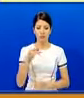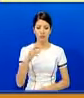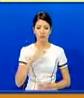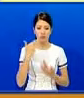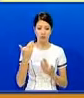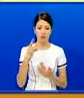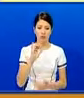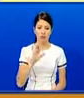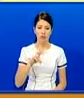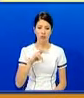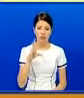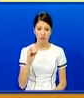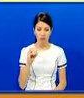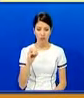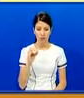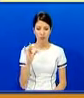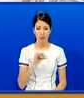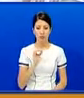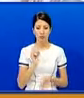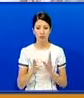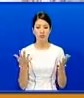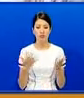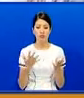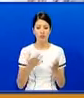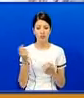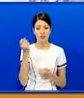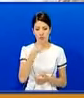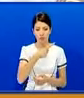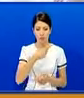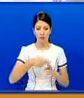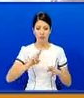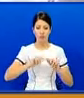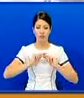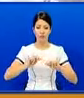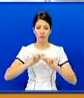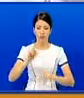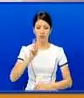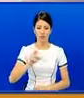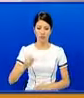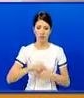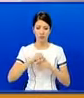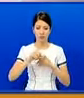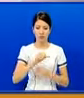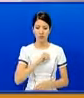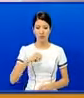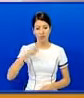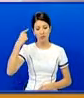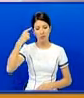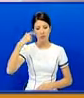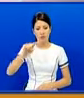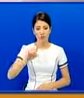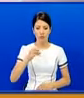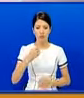мен баланезінің қалай жасалатынына куә болды. Шеберлік дәрісте тәлімгерлер мейрамхана мәзірінен тыс өз идеяларымен де бөлісіп, басқа